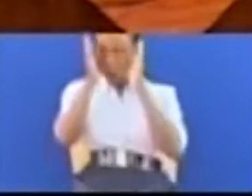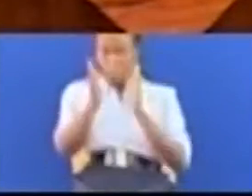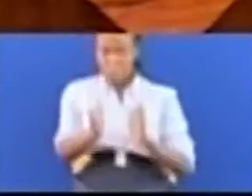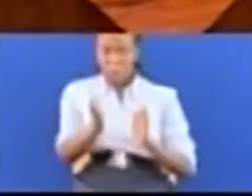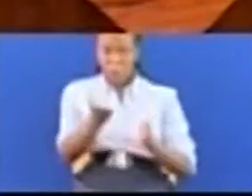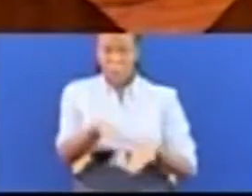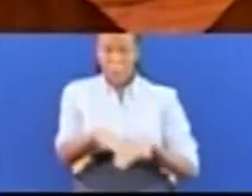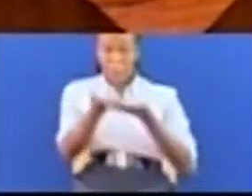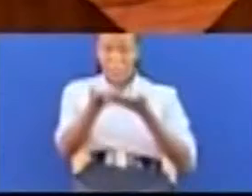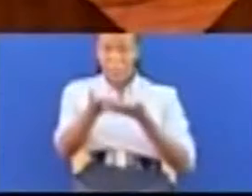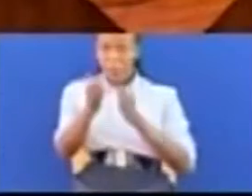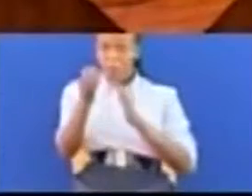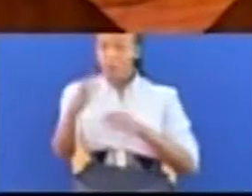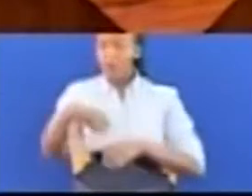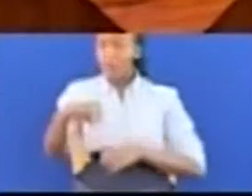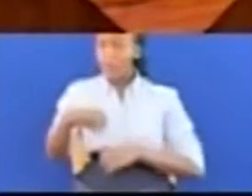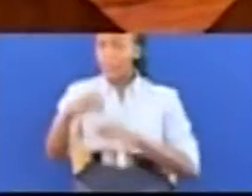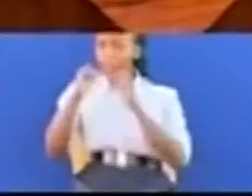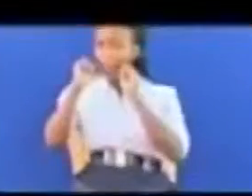na